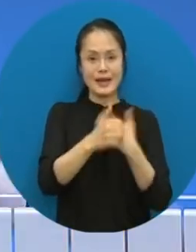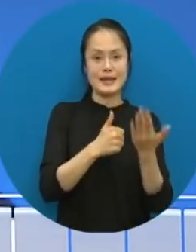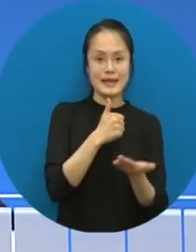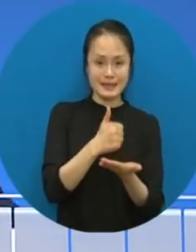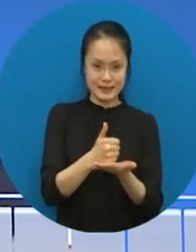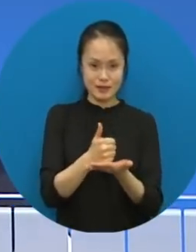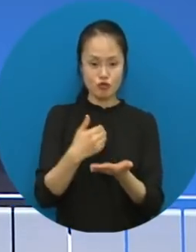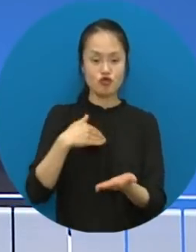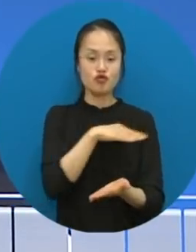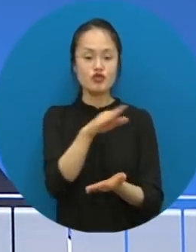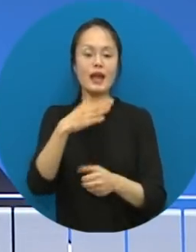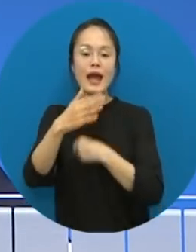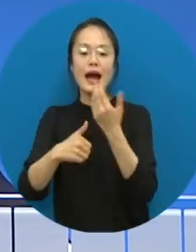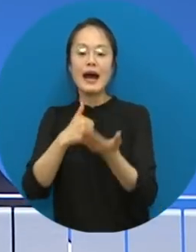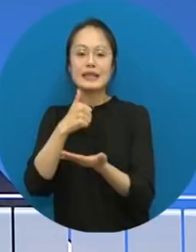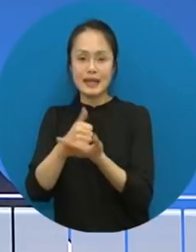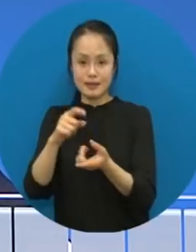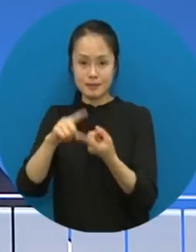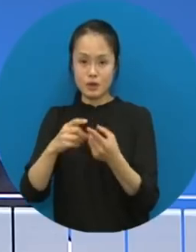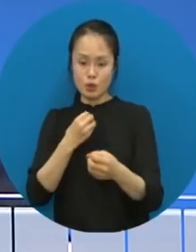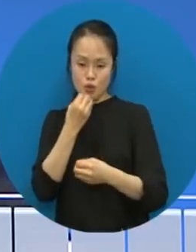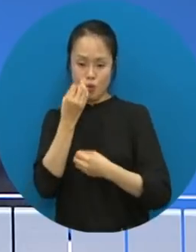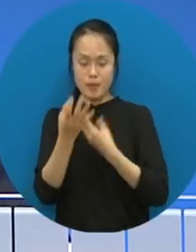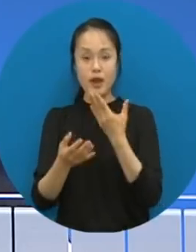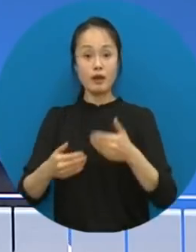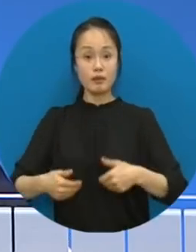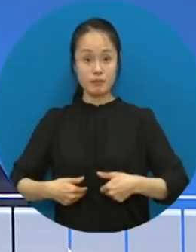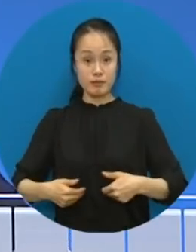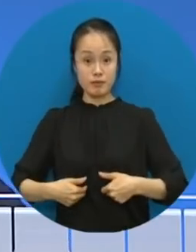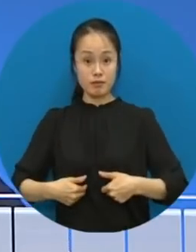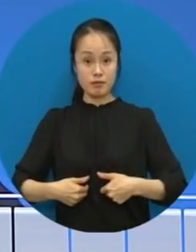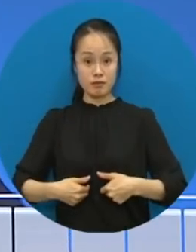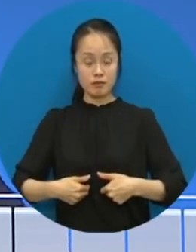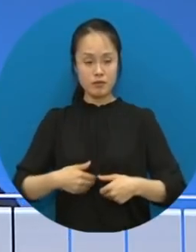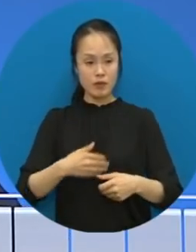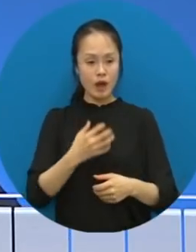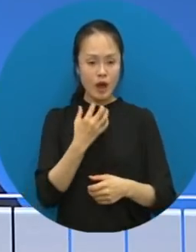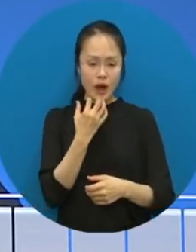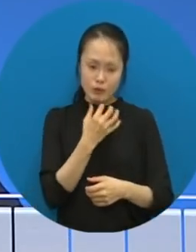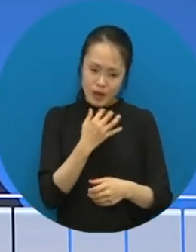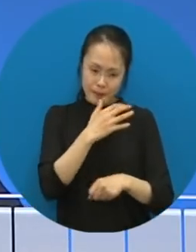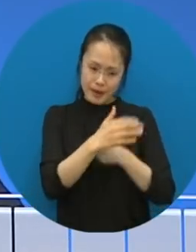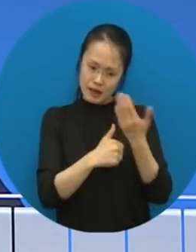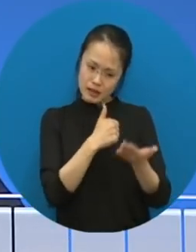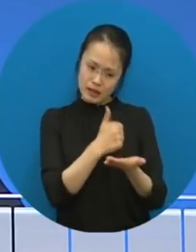있어야 된다고 선포합니다. 과연 아브라함의 하나님이 나의 하나님일까요?